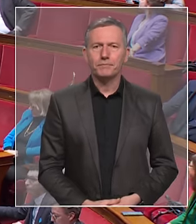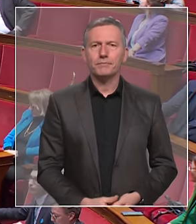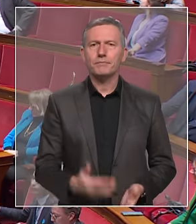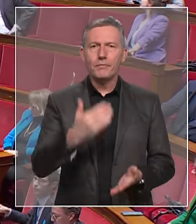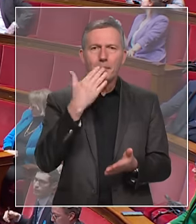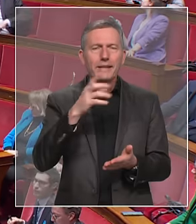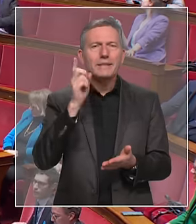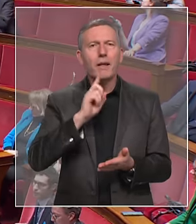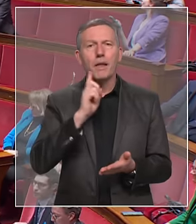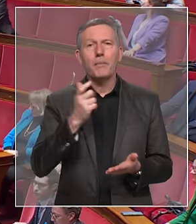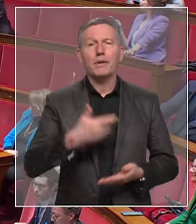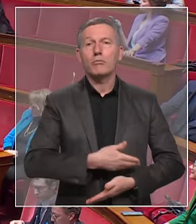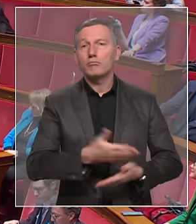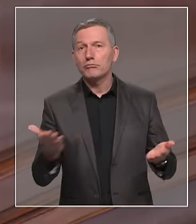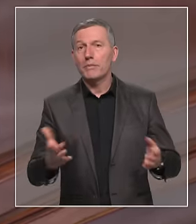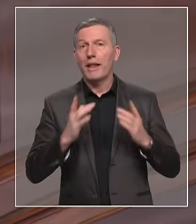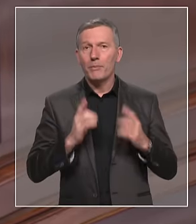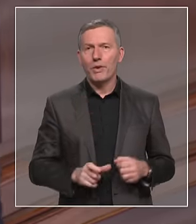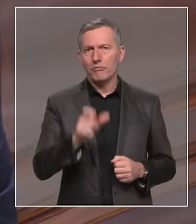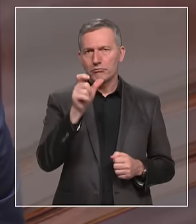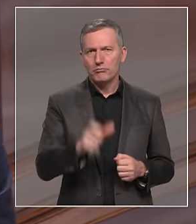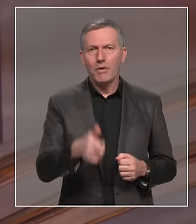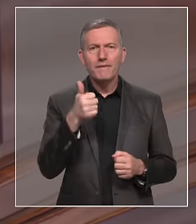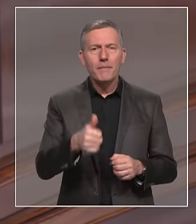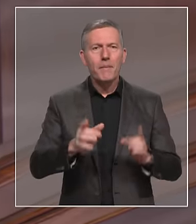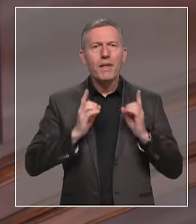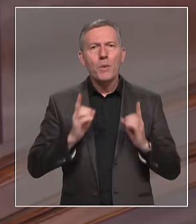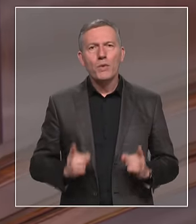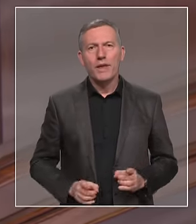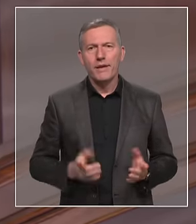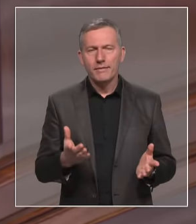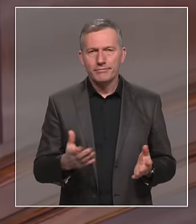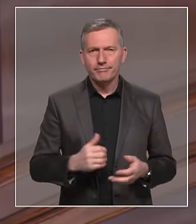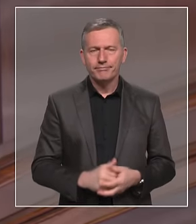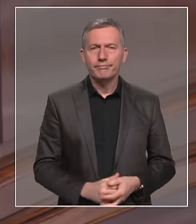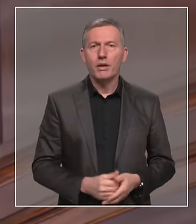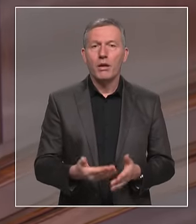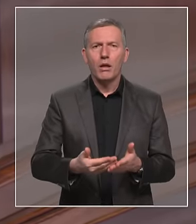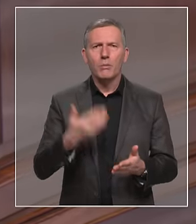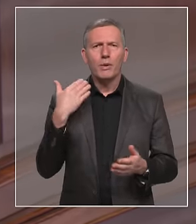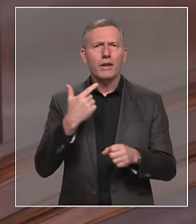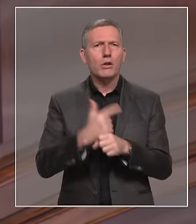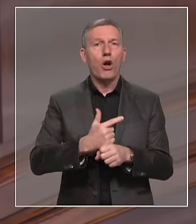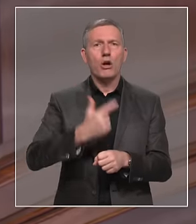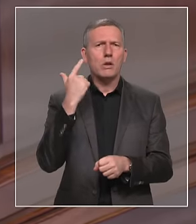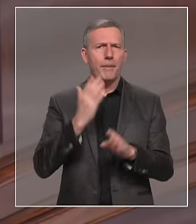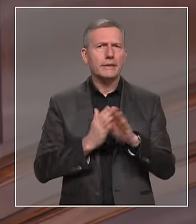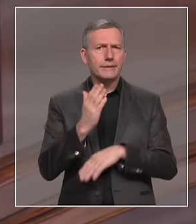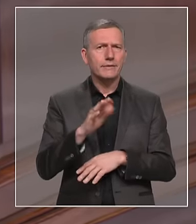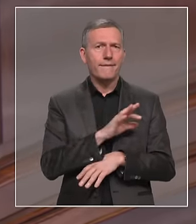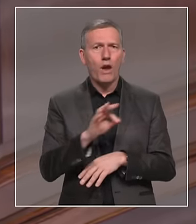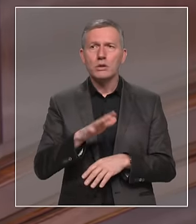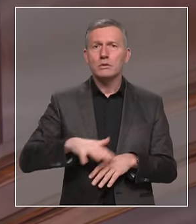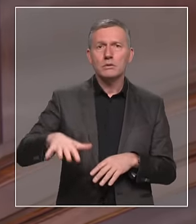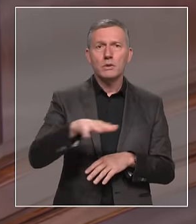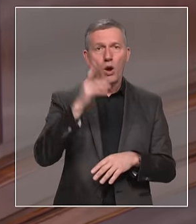Merci, madame la présidente, mesdames et messieurs les députés, monsieur le député Fabien Roussel. Depuis un peu plus de 2 ans, la France, comme tous les pays